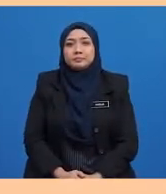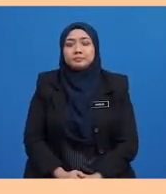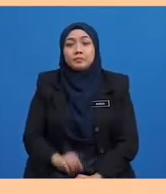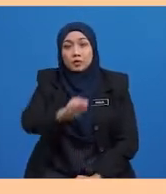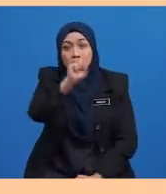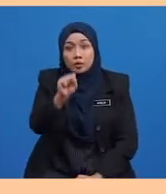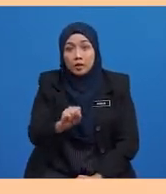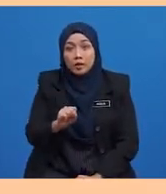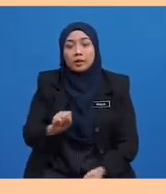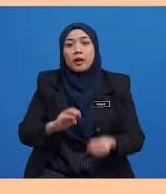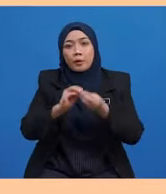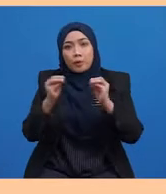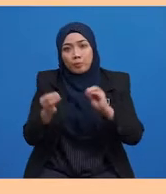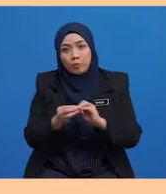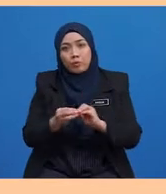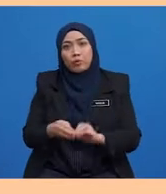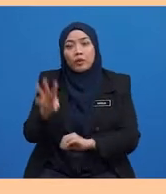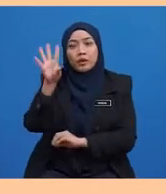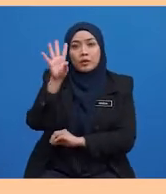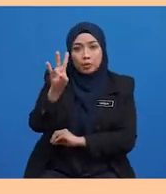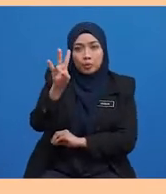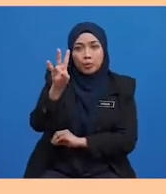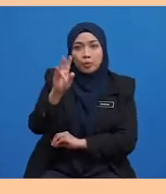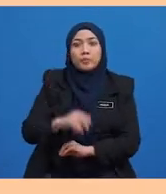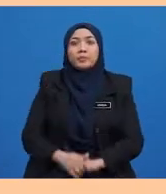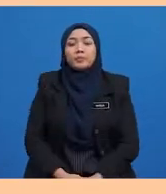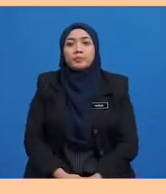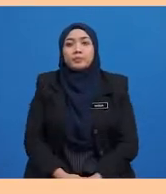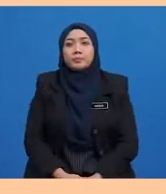Soalan seterusnya berbunyi seperti berikut.